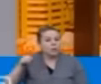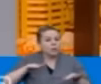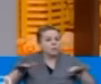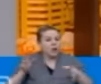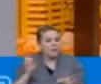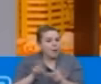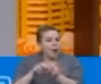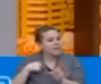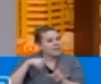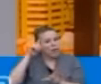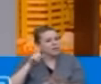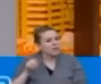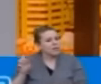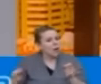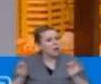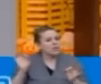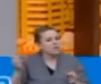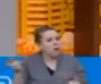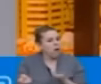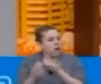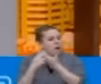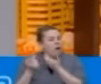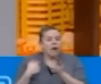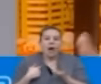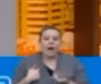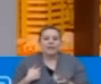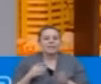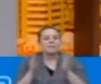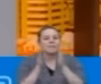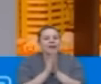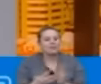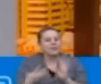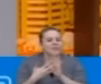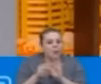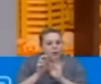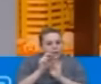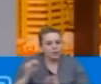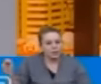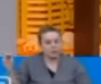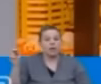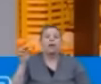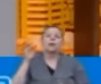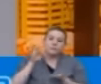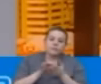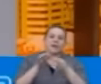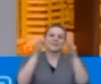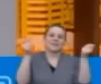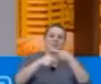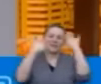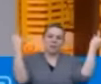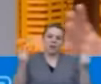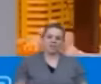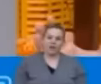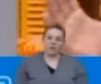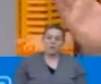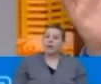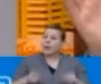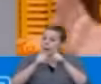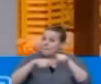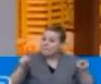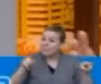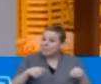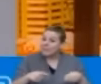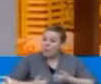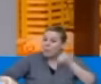מעורב, לא ידעתי שהעורך דין שלו מעורב, ואני ביקשתי לבדוק את הנושא. ואז התחילו להתבהר הדברים. ביטלו מכרז